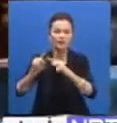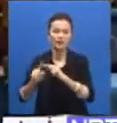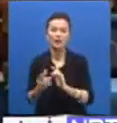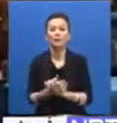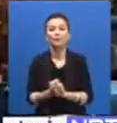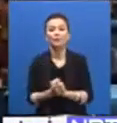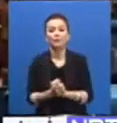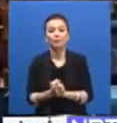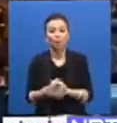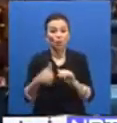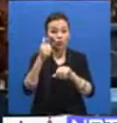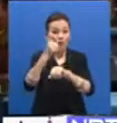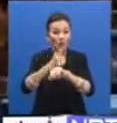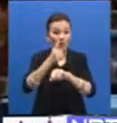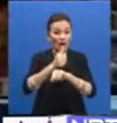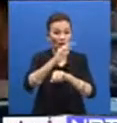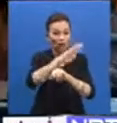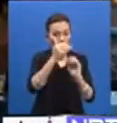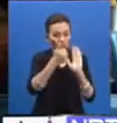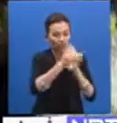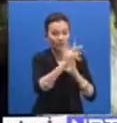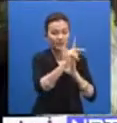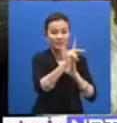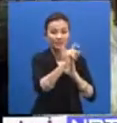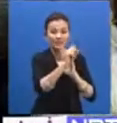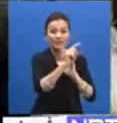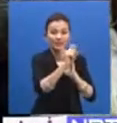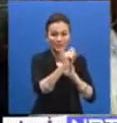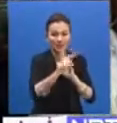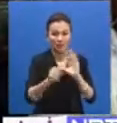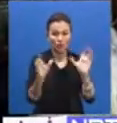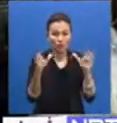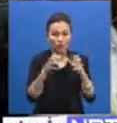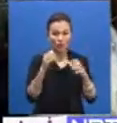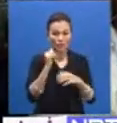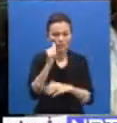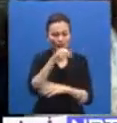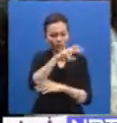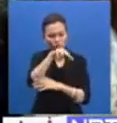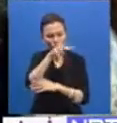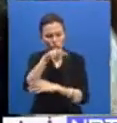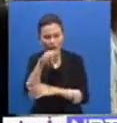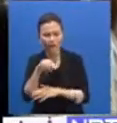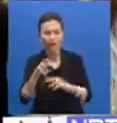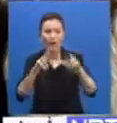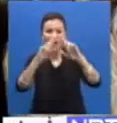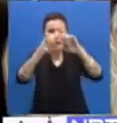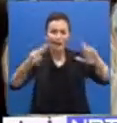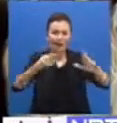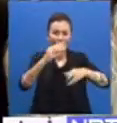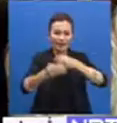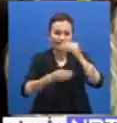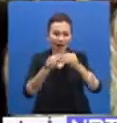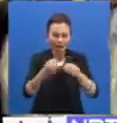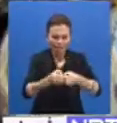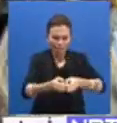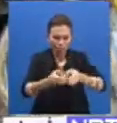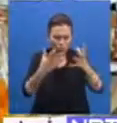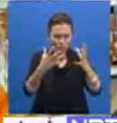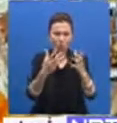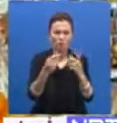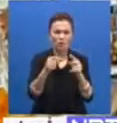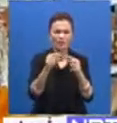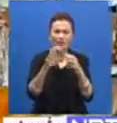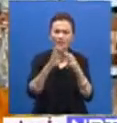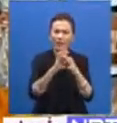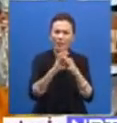ผู้ว่าราชการจังหวัดศรีสะเกษพร้อมคณะนำกำลังเจ้าหน้าที่เข้าตรวจสอบร้านจำหน่ายพลุและดอกไม้ไฟเตรียมความพร้อมอาปัตติเหตุ